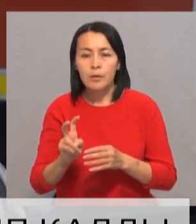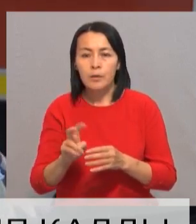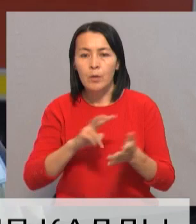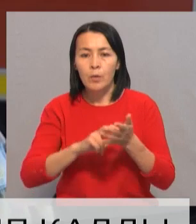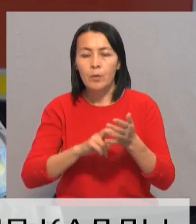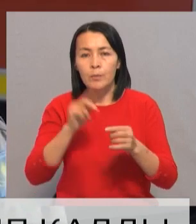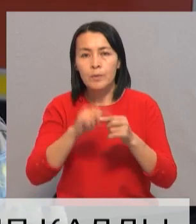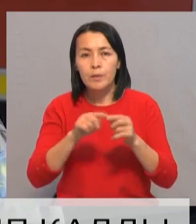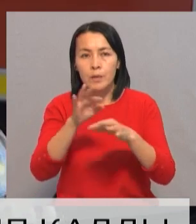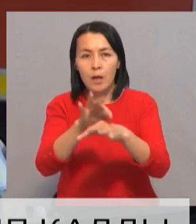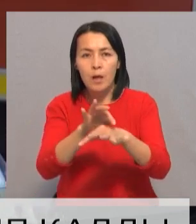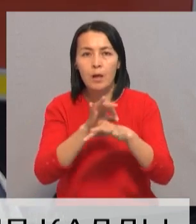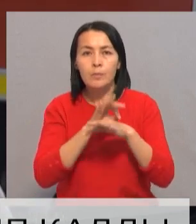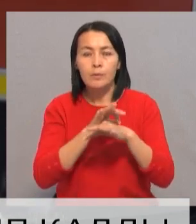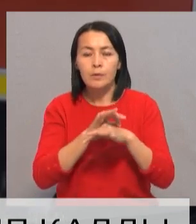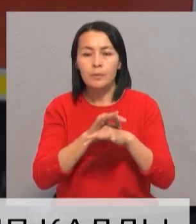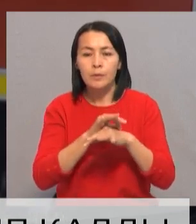тез арада алып шығып